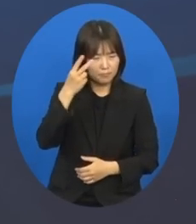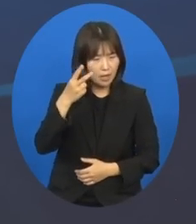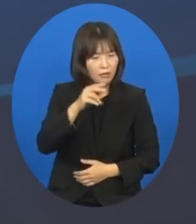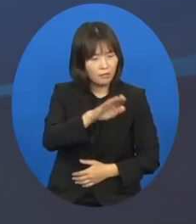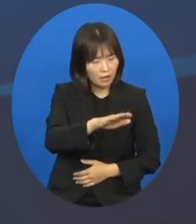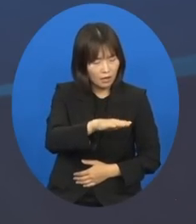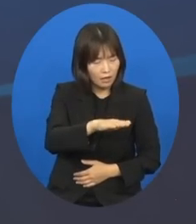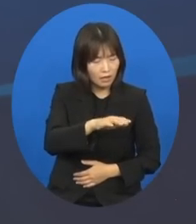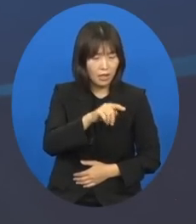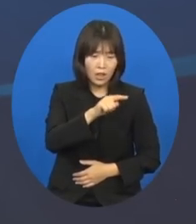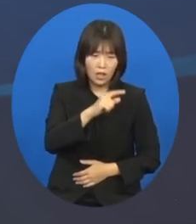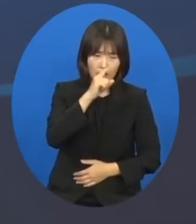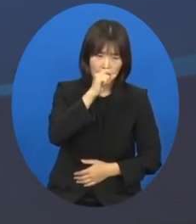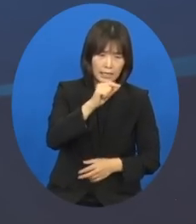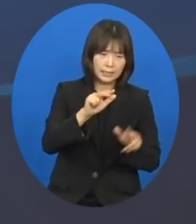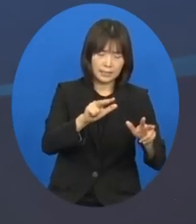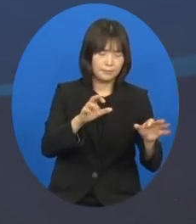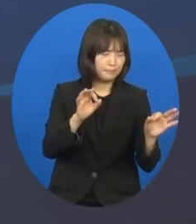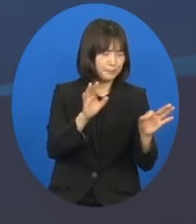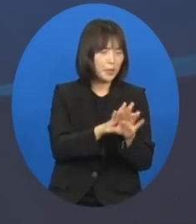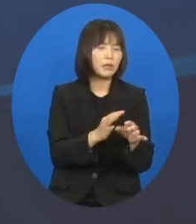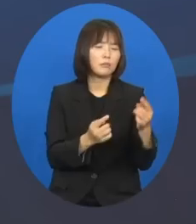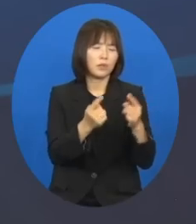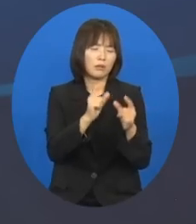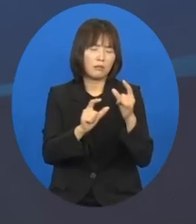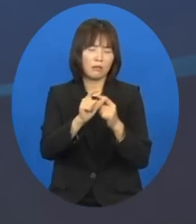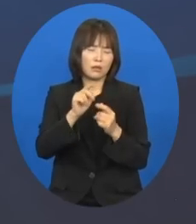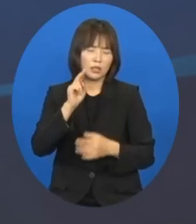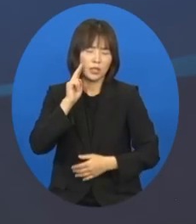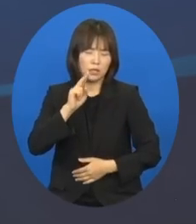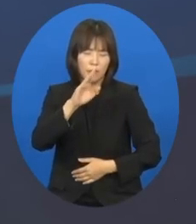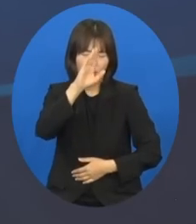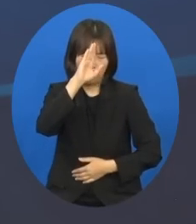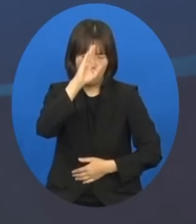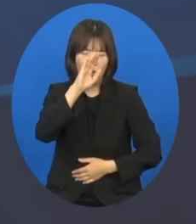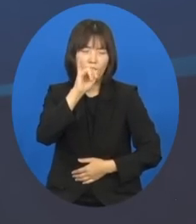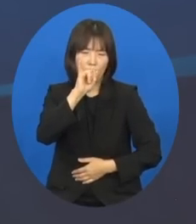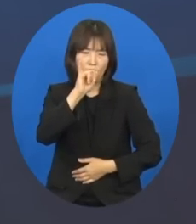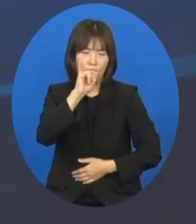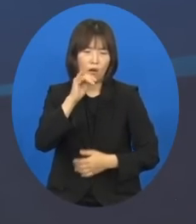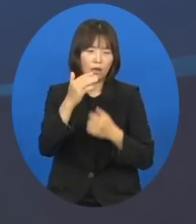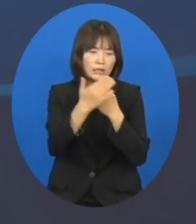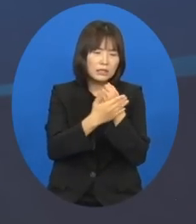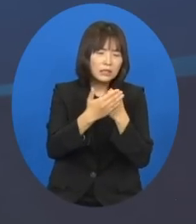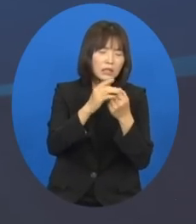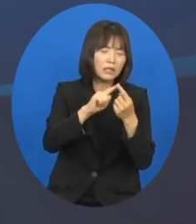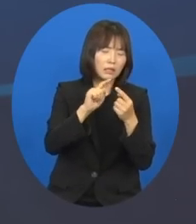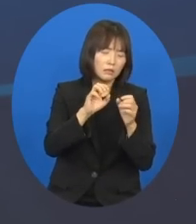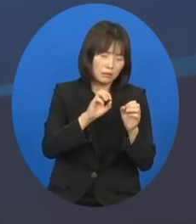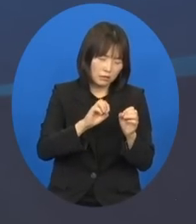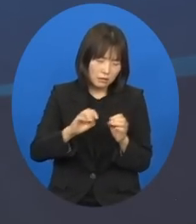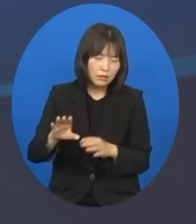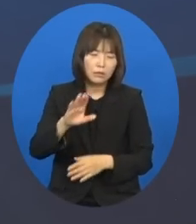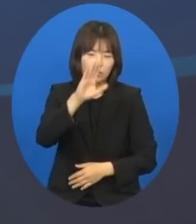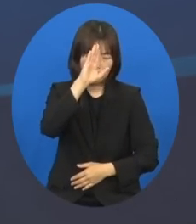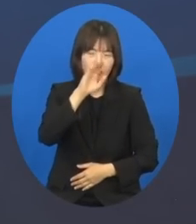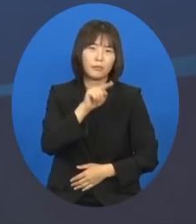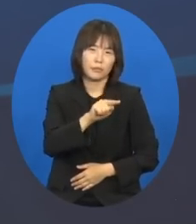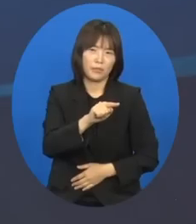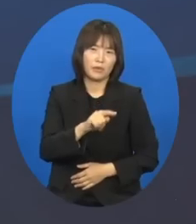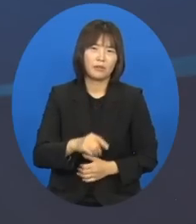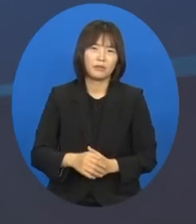너에게는 가시를 지금 빼주는 것보다 더 심한 병이 걸려 있다 은혜를 잃어버린 병이다